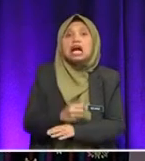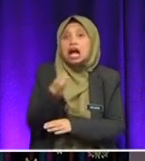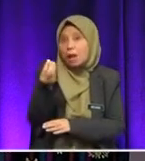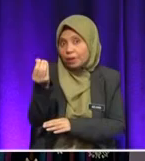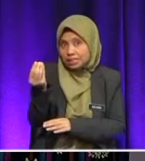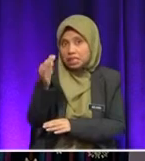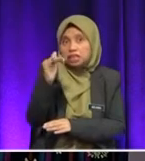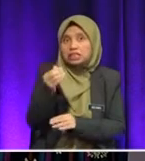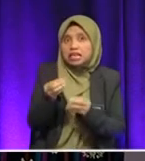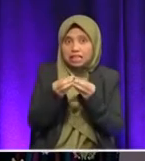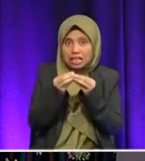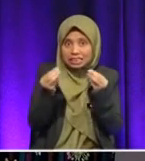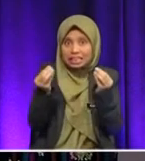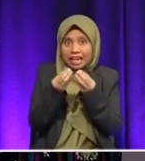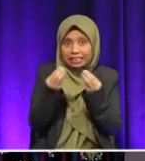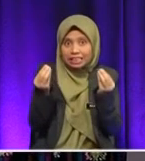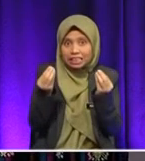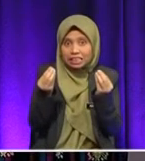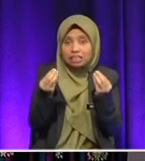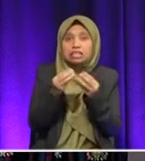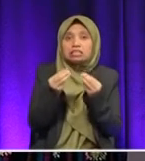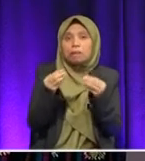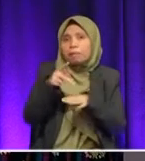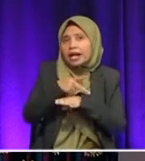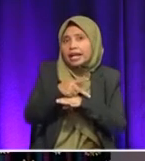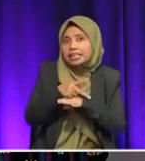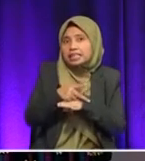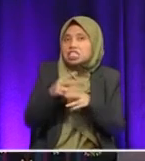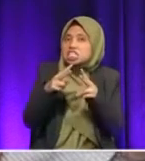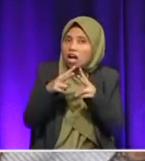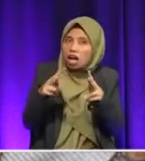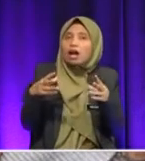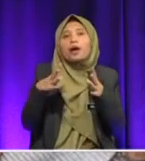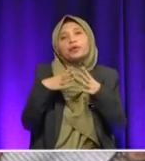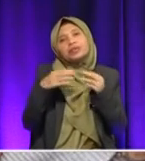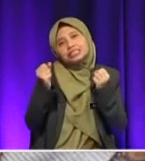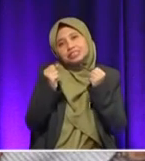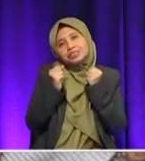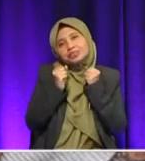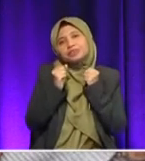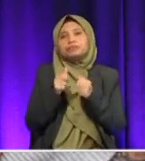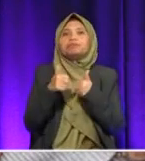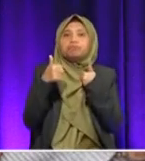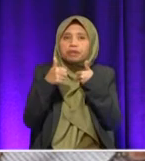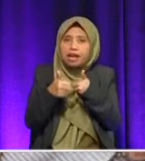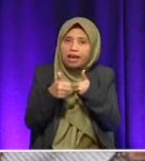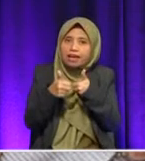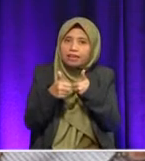adalah Sirait semudah jadi-jadi pemakaiannya sangat-sangat sejuk dan